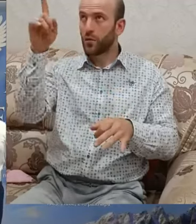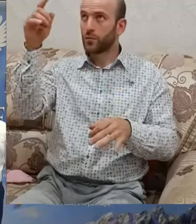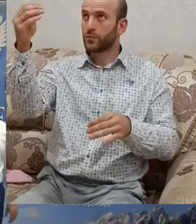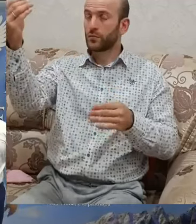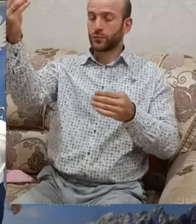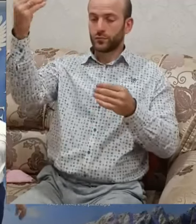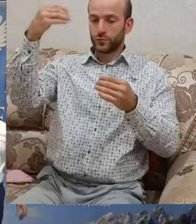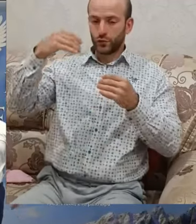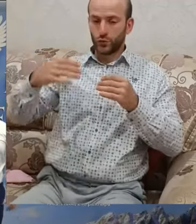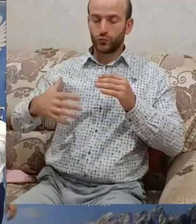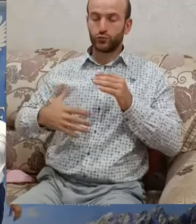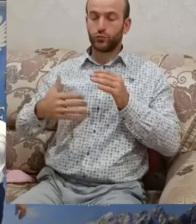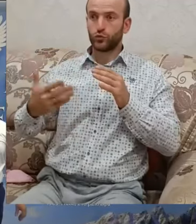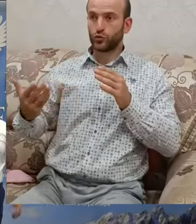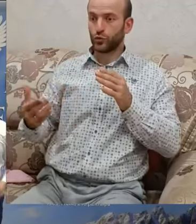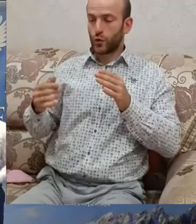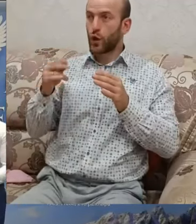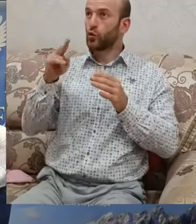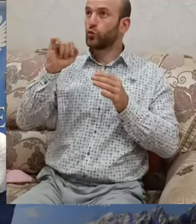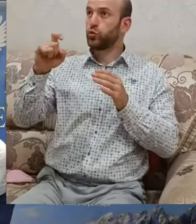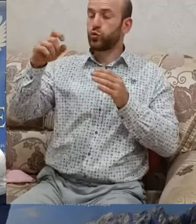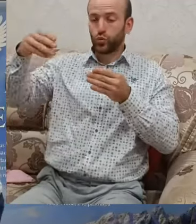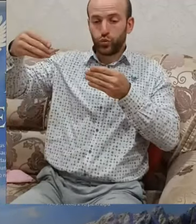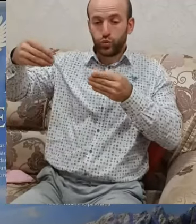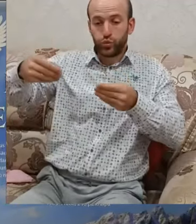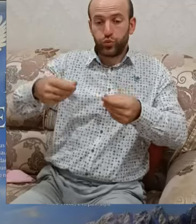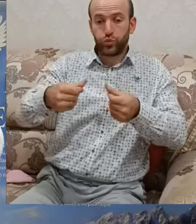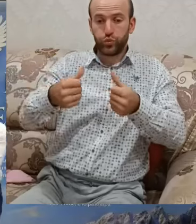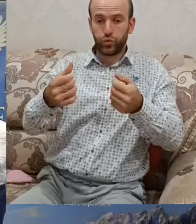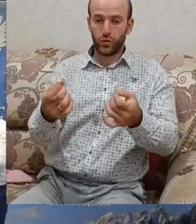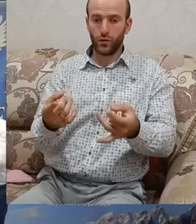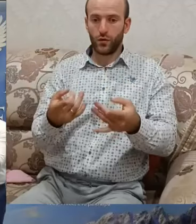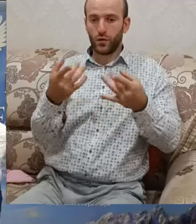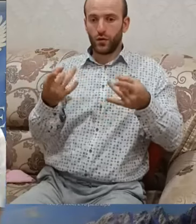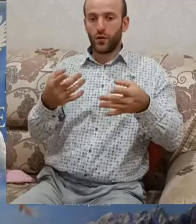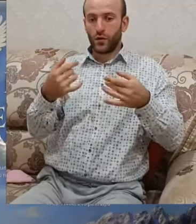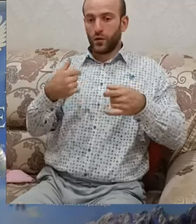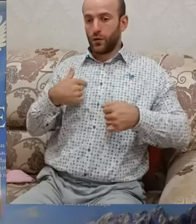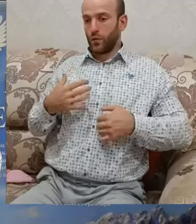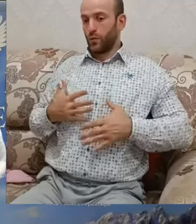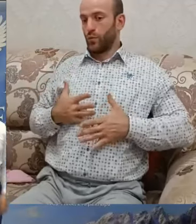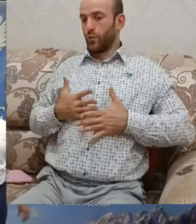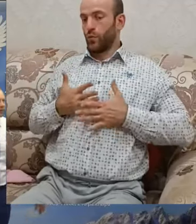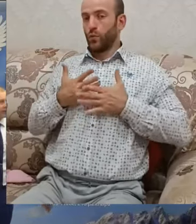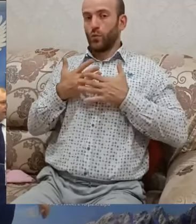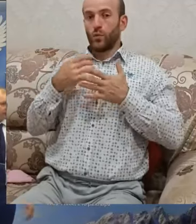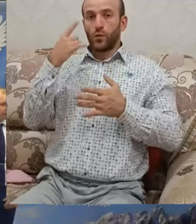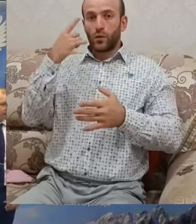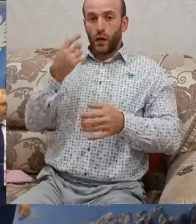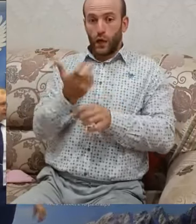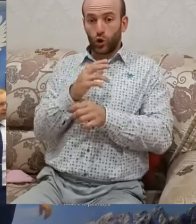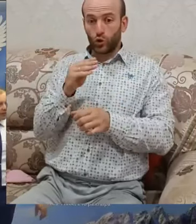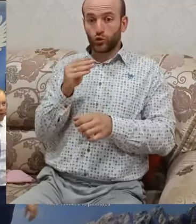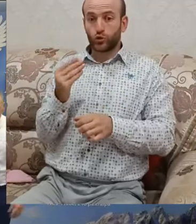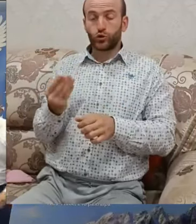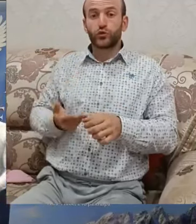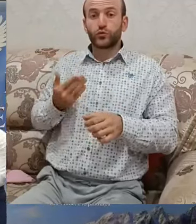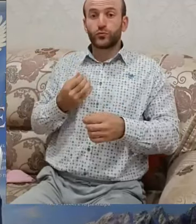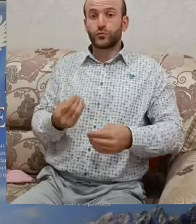обновляет, оживляет его в этот час. Ir kada mes priimame tą atgaivintą žodį, и когда мы принимаем это оживленное